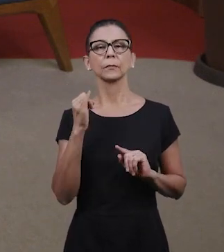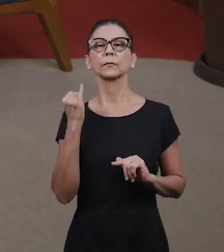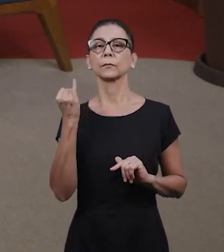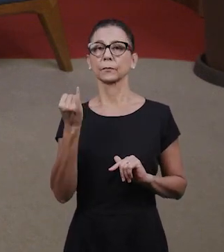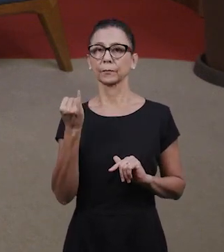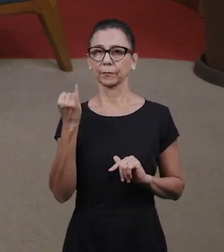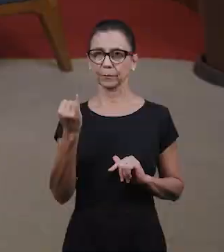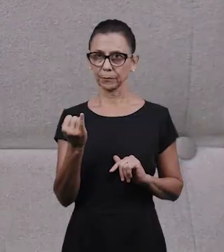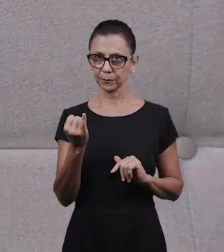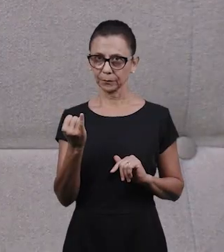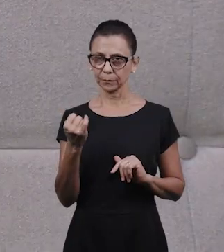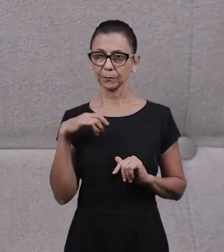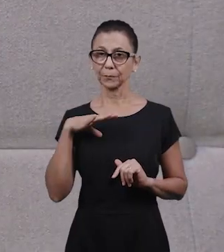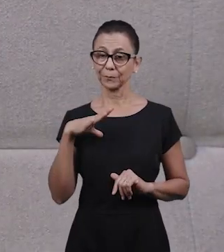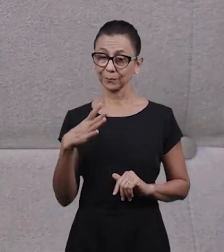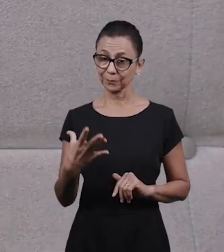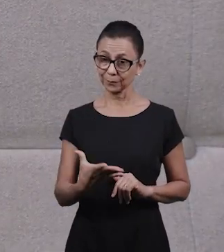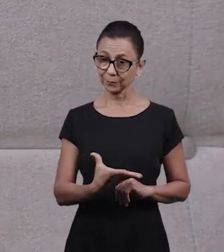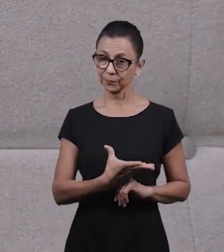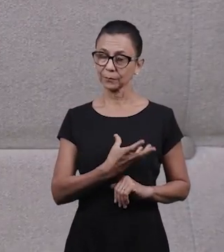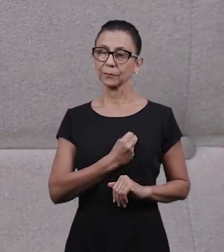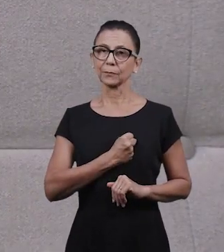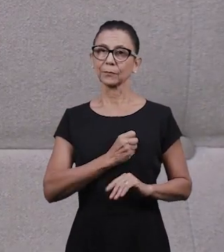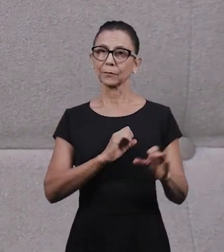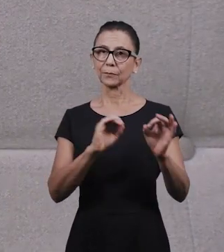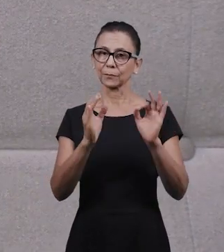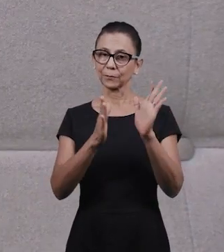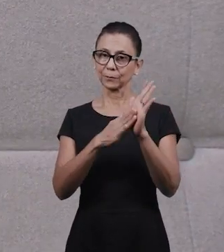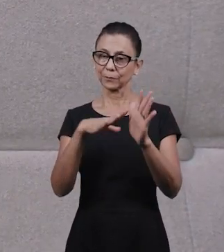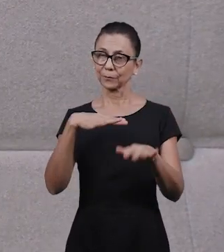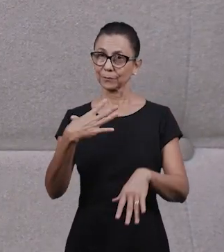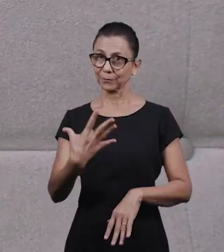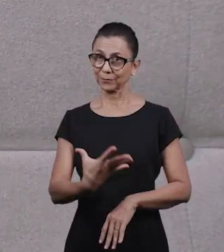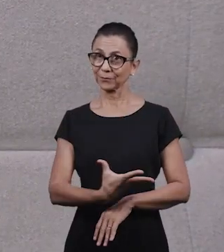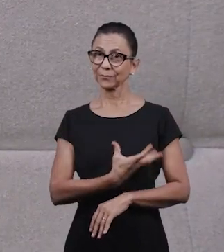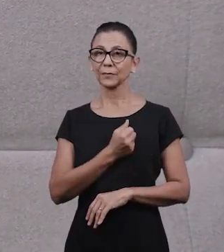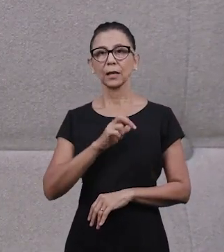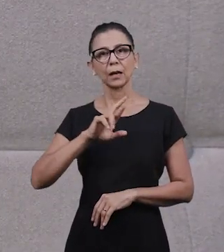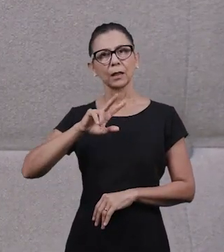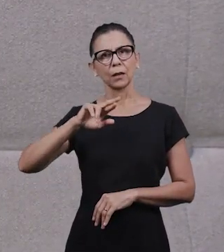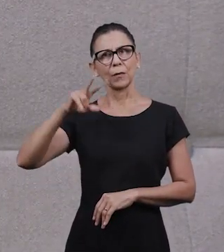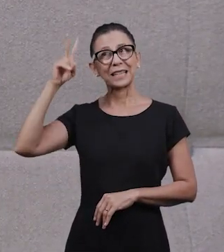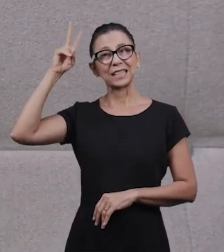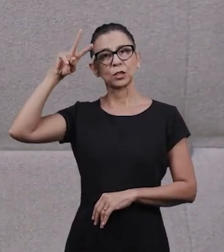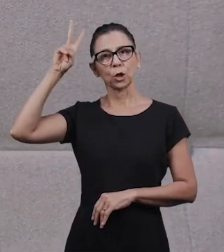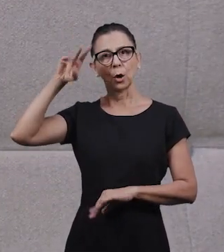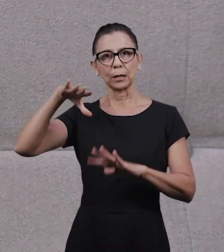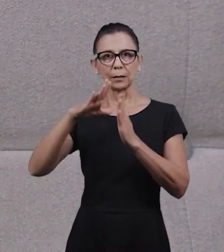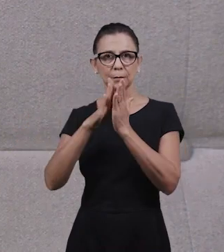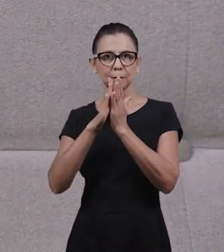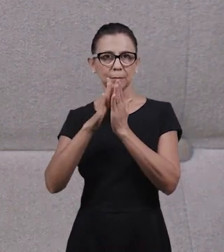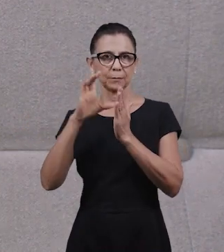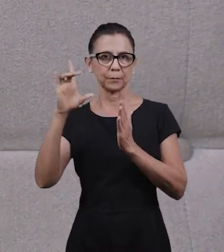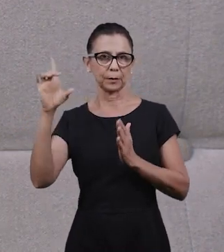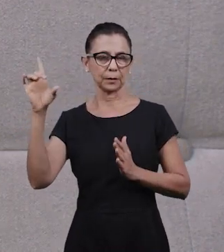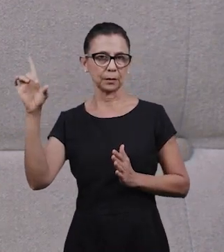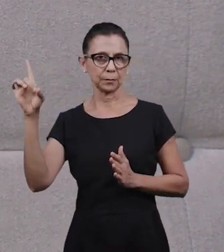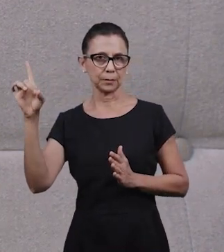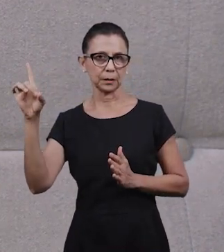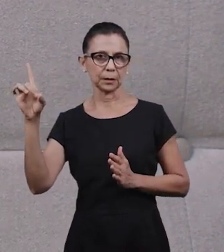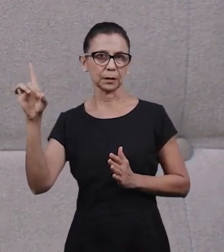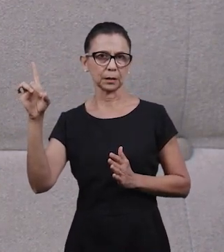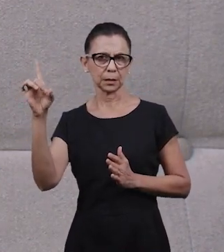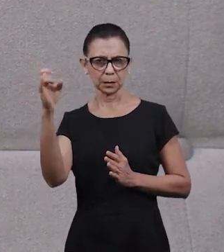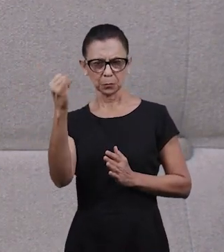ce qui est important pour le salut, pour le projet du salut, ce n'est pas l'historique.